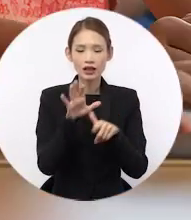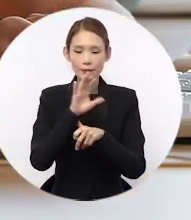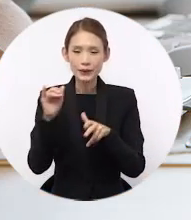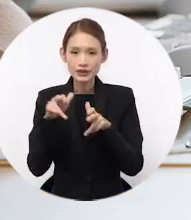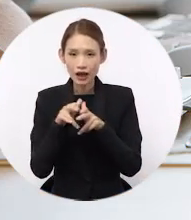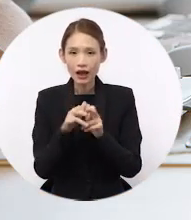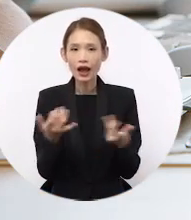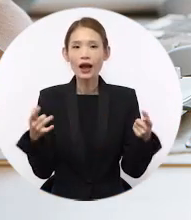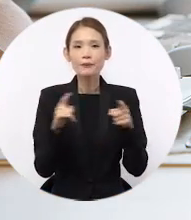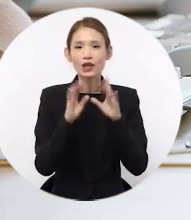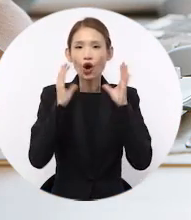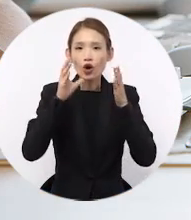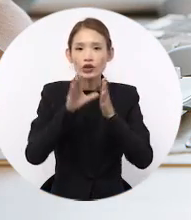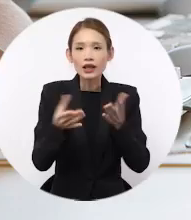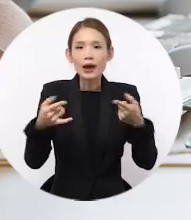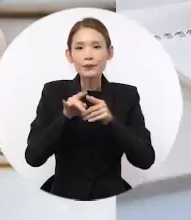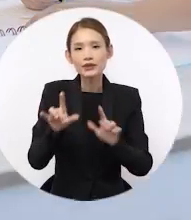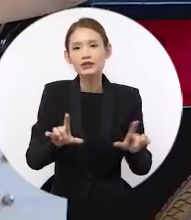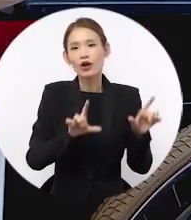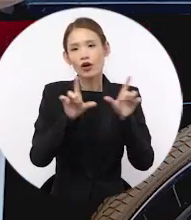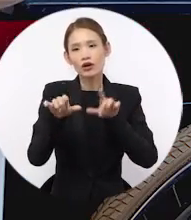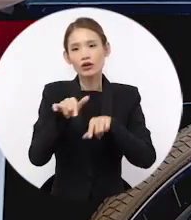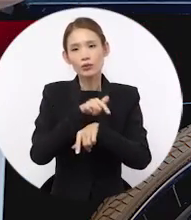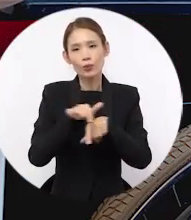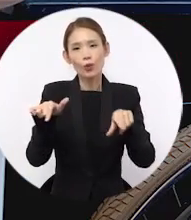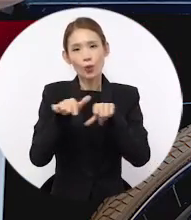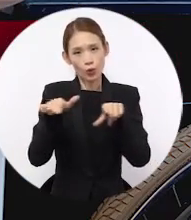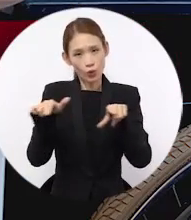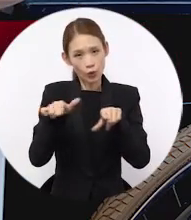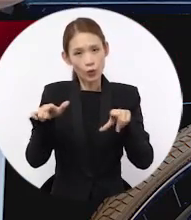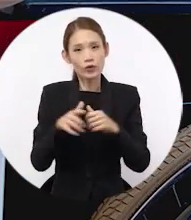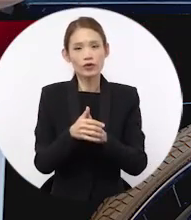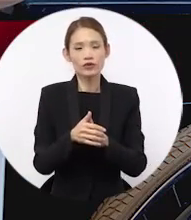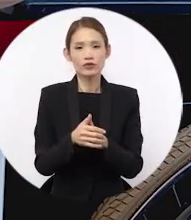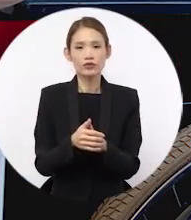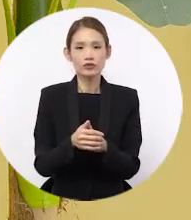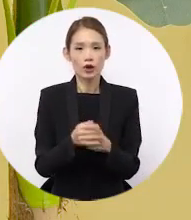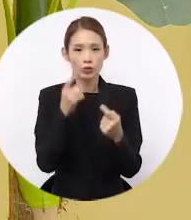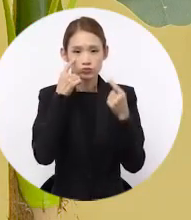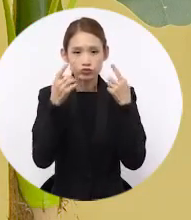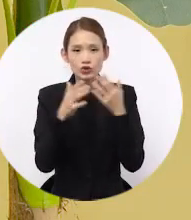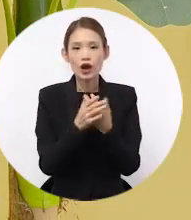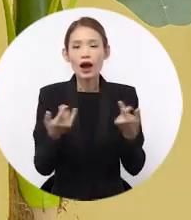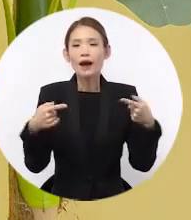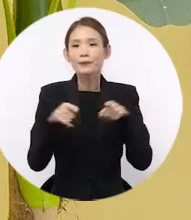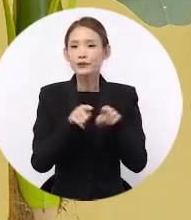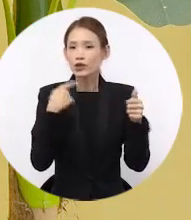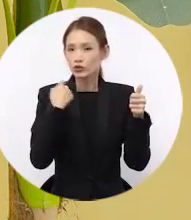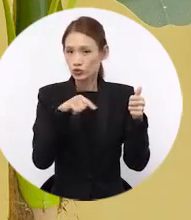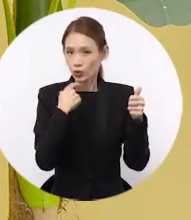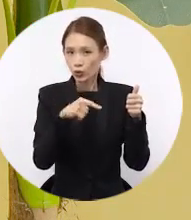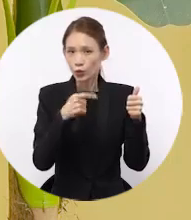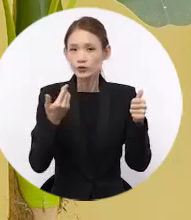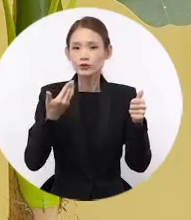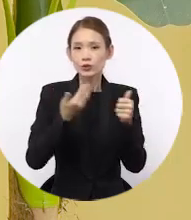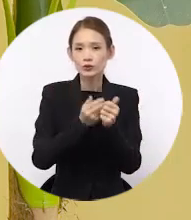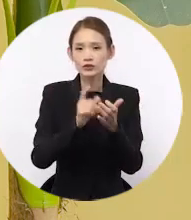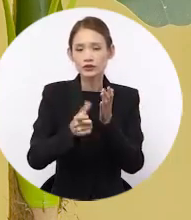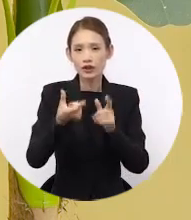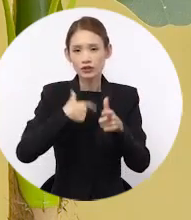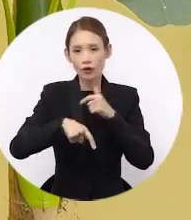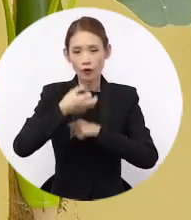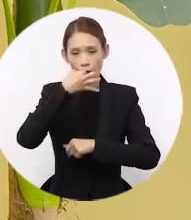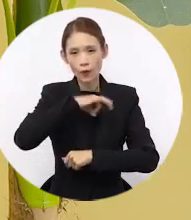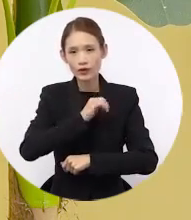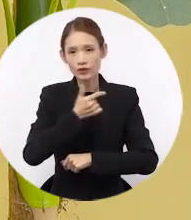장애 비장애 학생이 어릴 때부터 함께 생활하는 게 되게 일반적인 일이라고 하더라고요. 분명히 그렇게 함께 했을 때 또 우리가 시너지